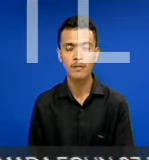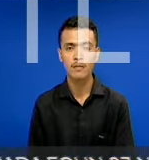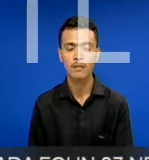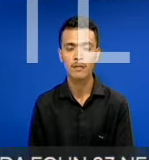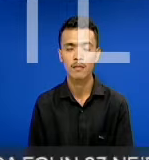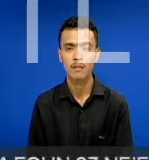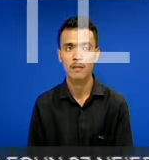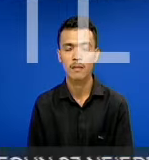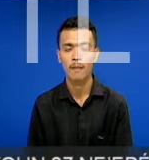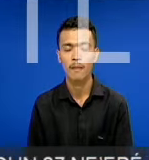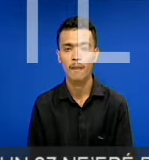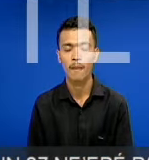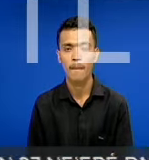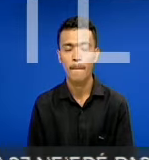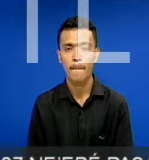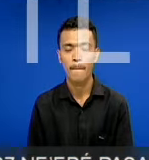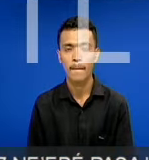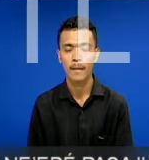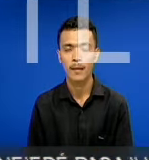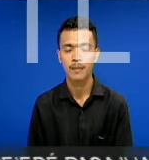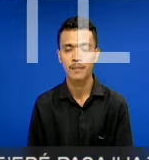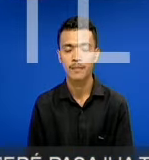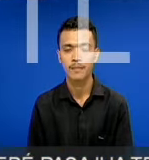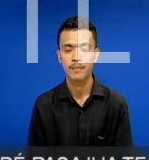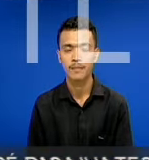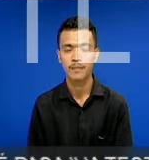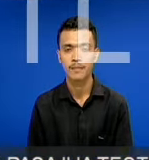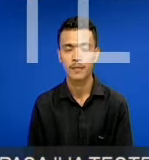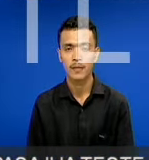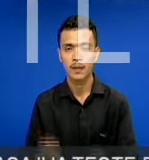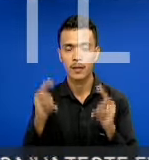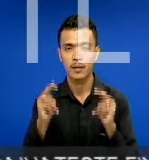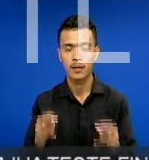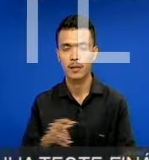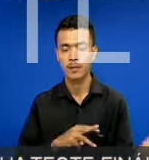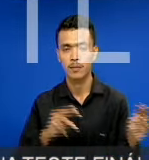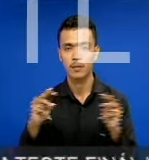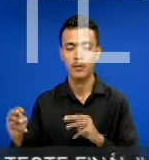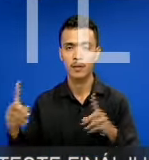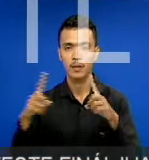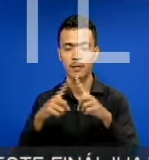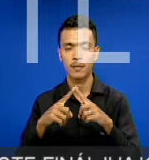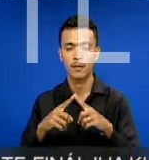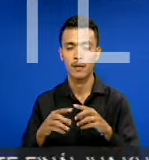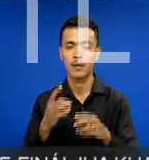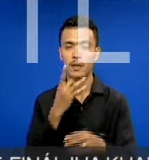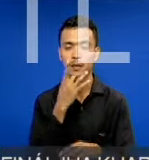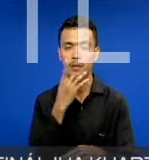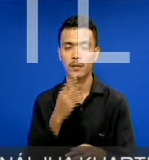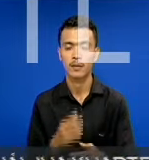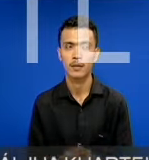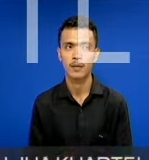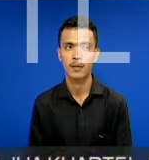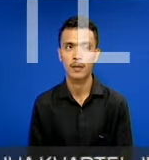listrik tenaga uap dari PLT ee PLN ee harus ditransformasi masuk ke ciip energi hijau